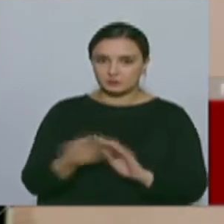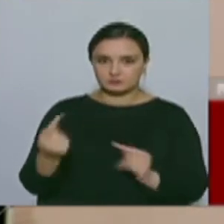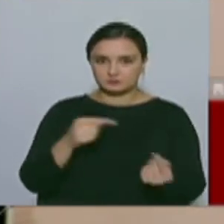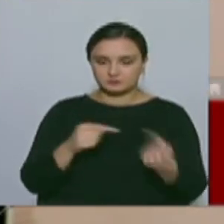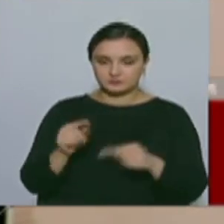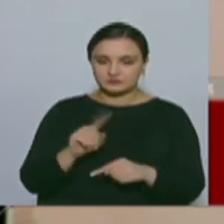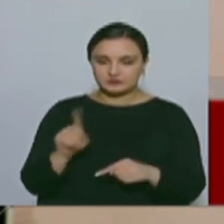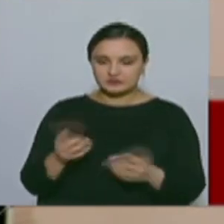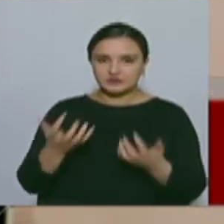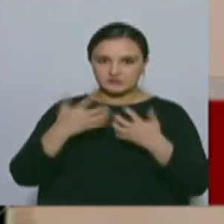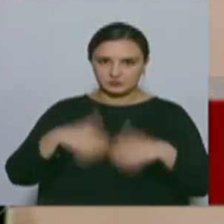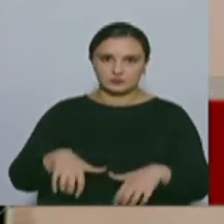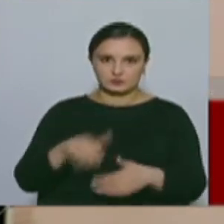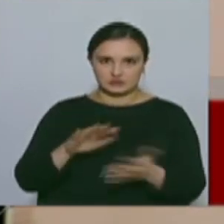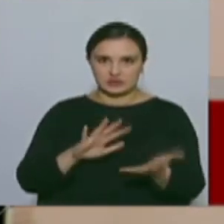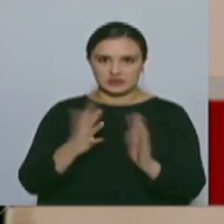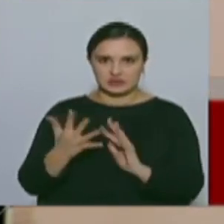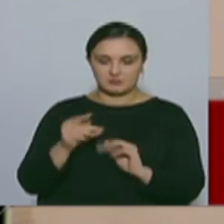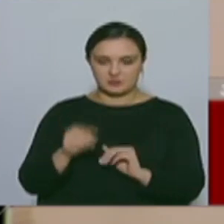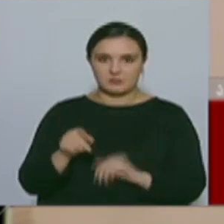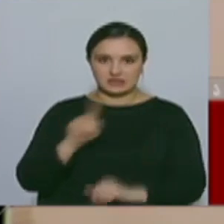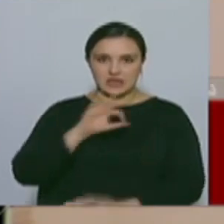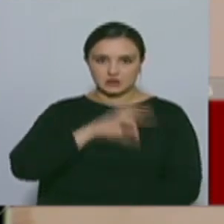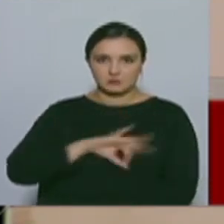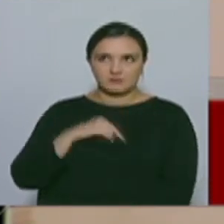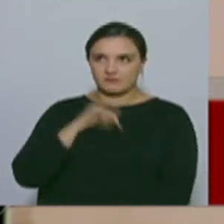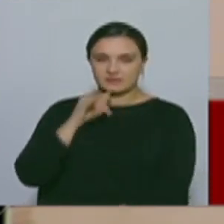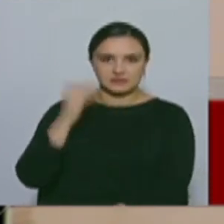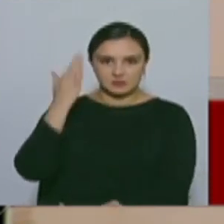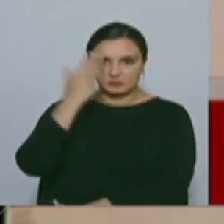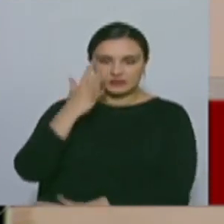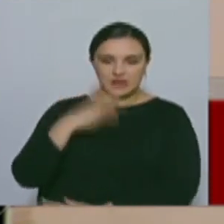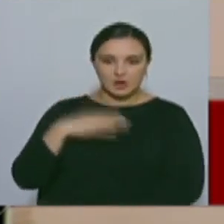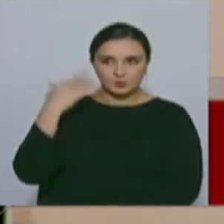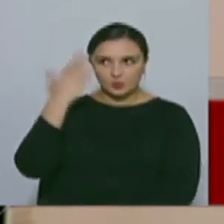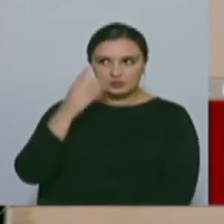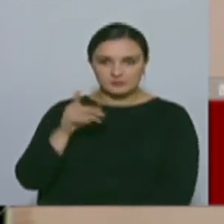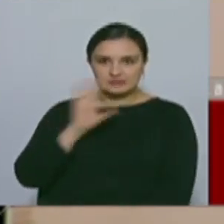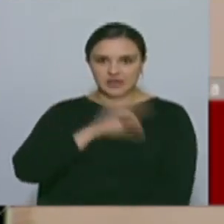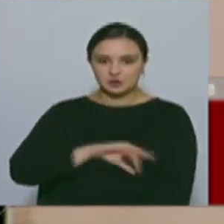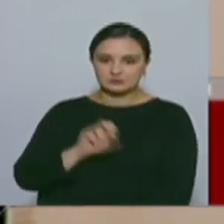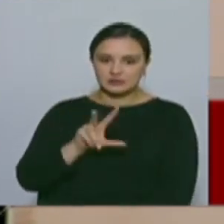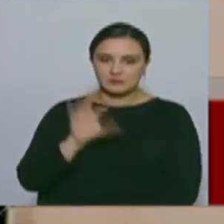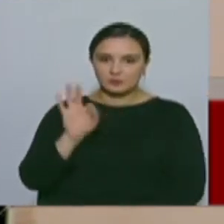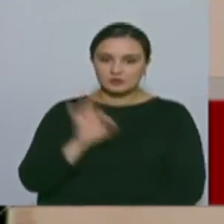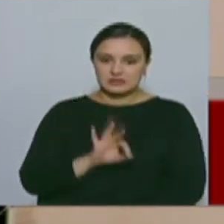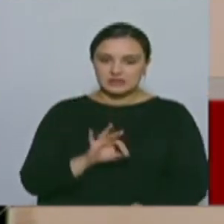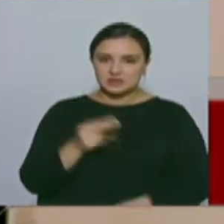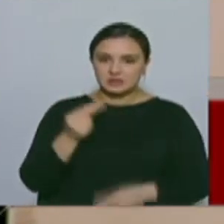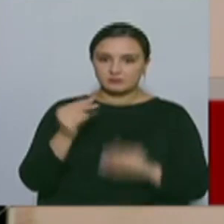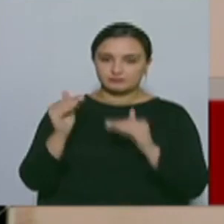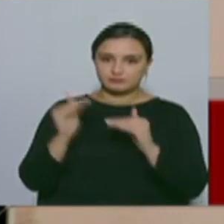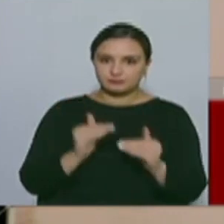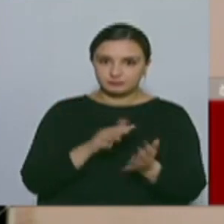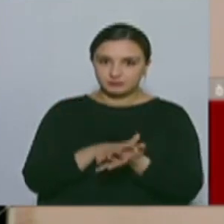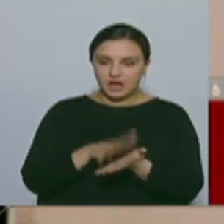და რაღაცა ავტომატურად ხდება, იმიტომ რომ მართლაც მათ აწყობთ. ახლა მე ვერ წარმომიდგენია, რომ ქართულ ოცნებას აწყობდეს, ან 13%-იან ინფლაციაზე ლაპარაკი, ან